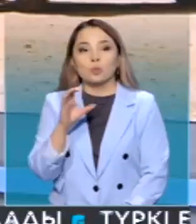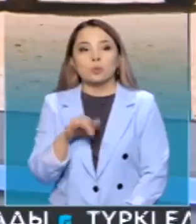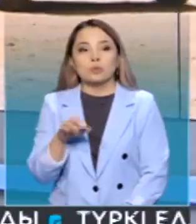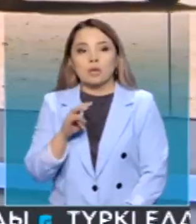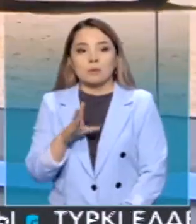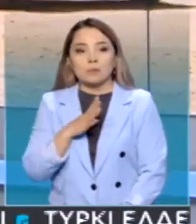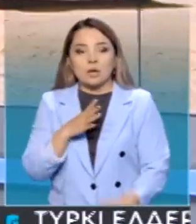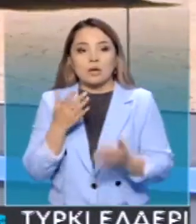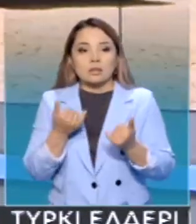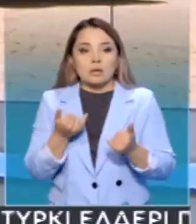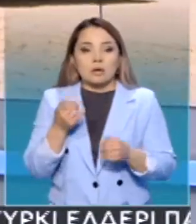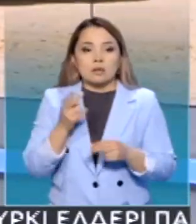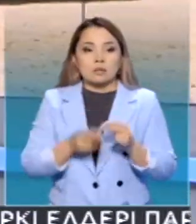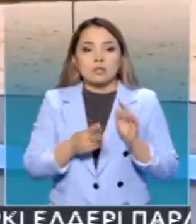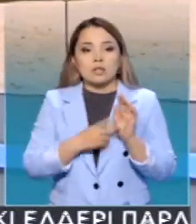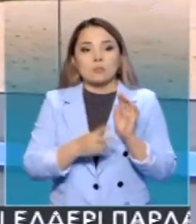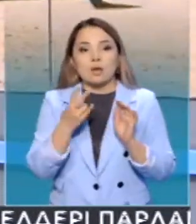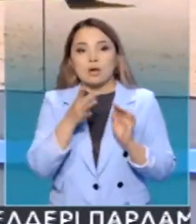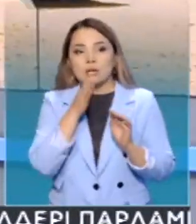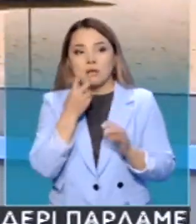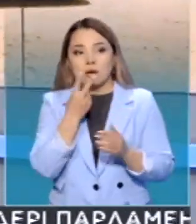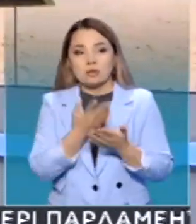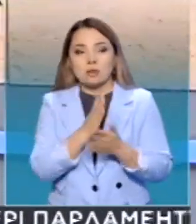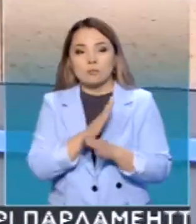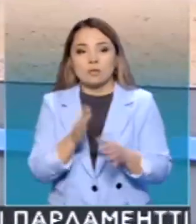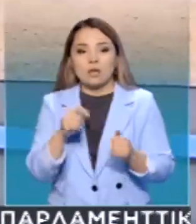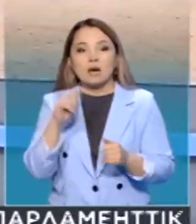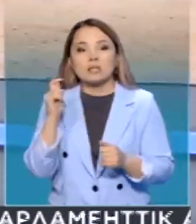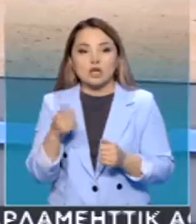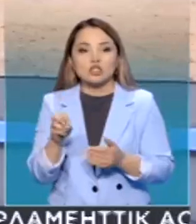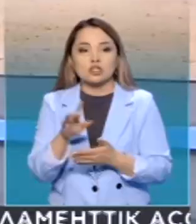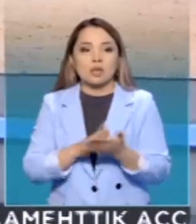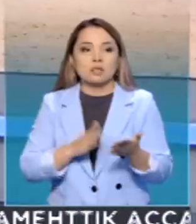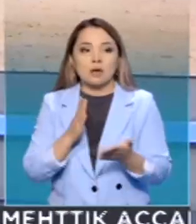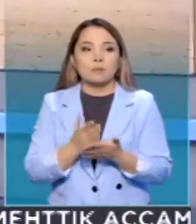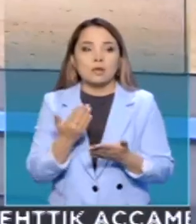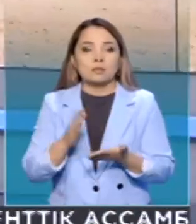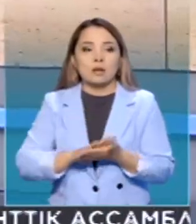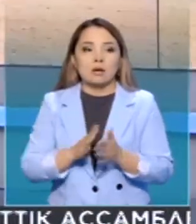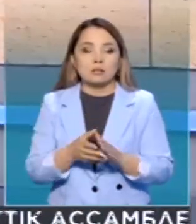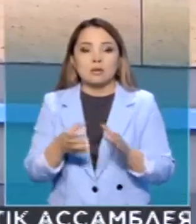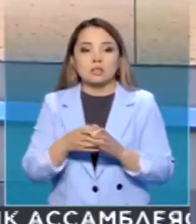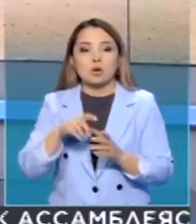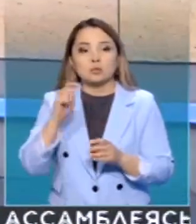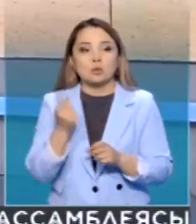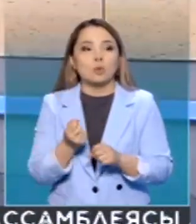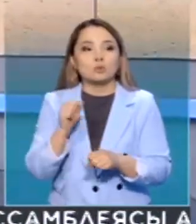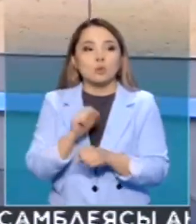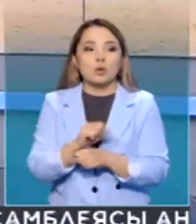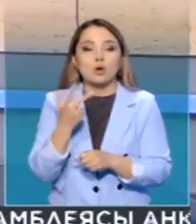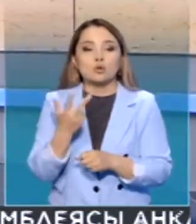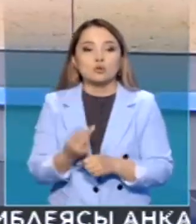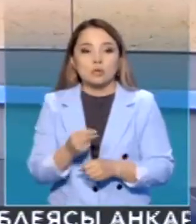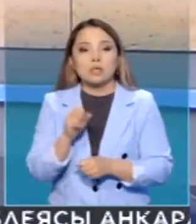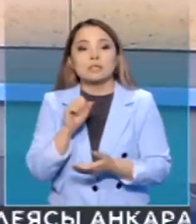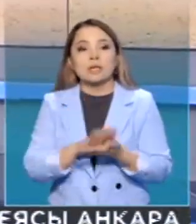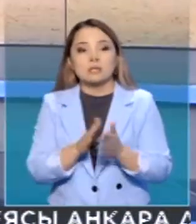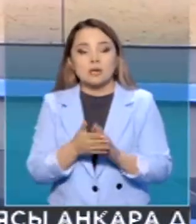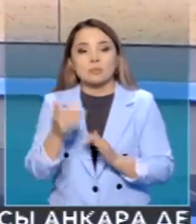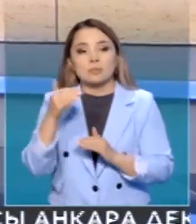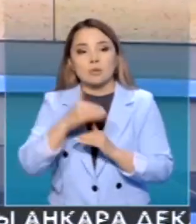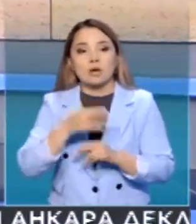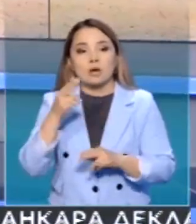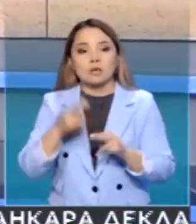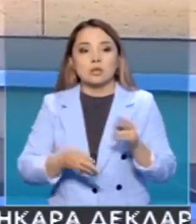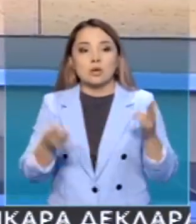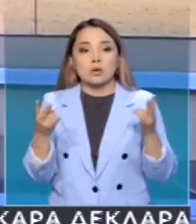Суданда бітім тағы 72 сағатқа созылғанына қарамастан атыс жалғасып жатыр. Қақтығысты тоқтату туралы 3 күндік келісім бүгін кеште аяқталуы тиіс